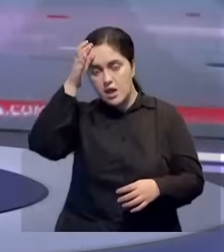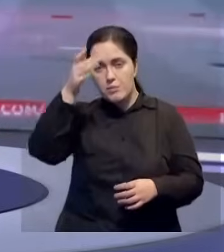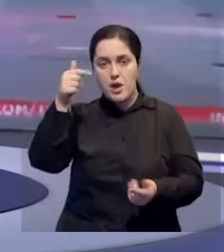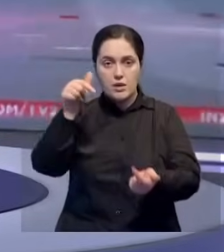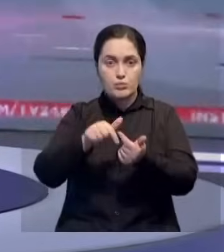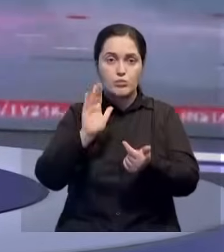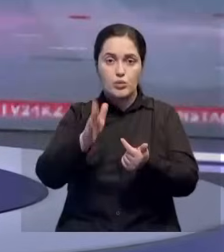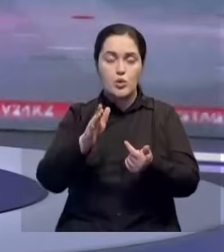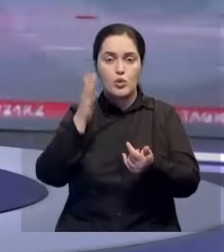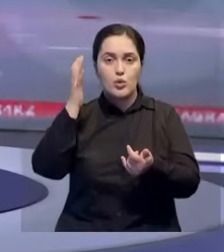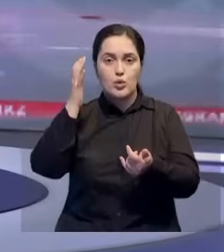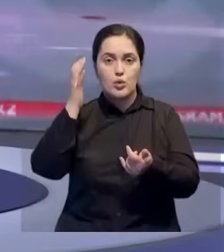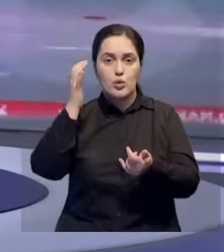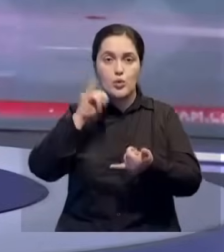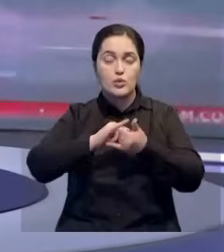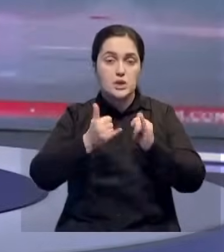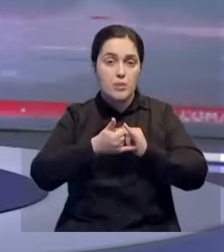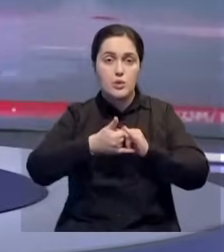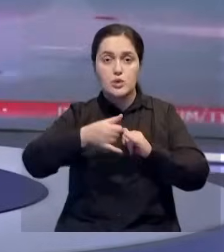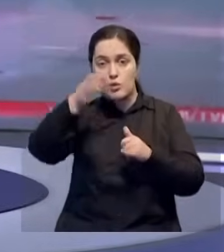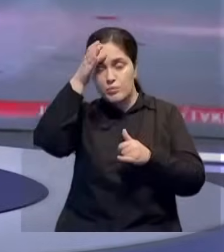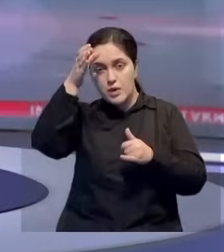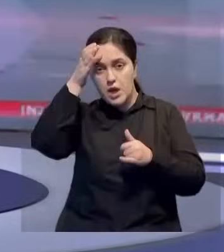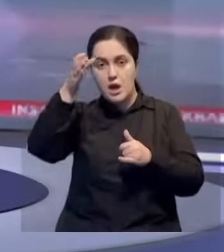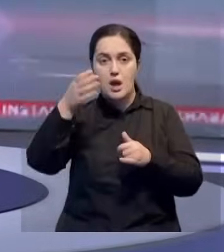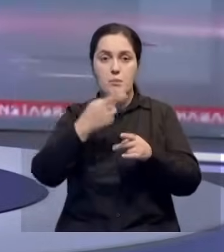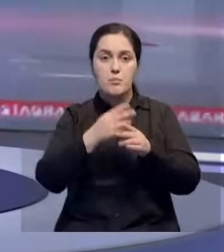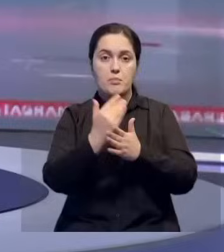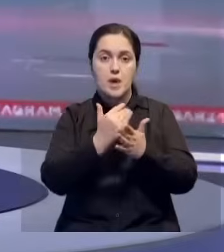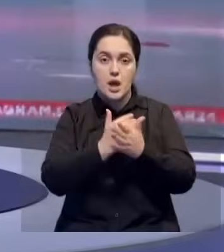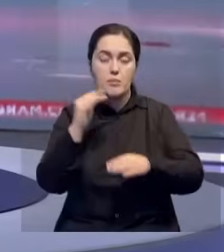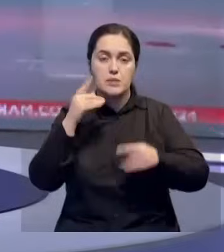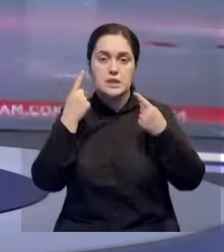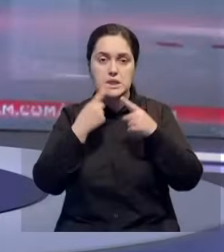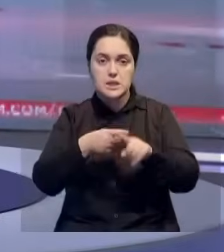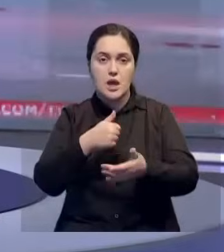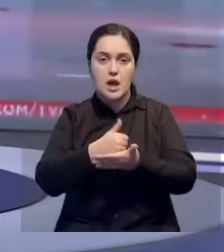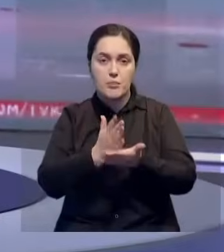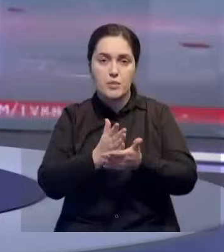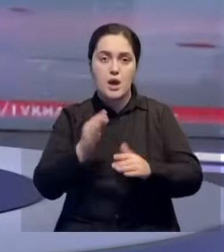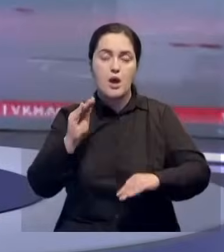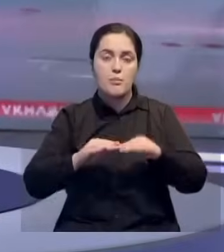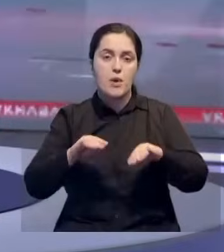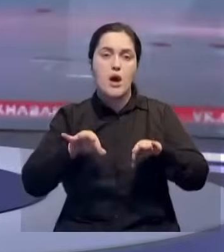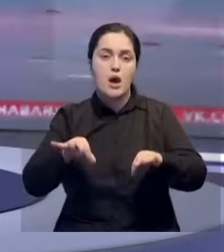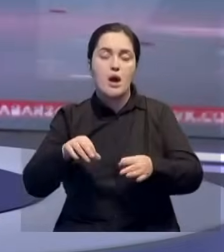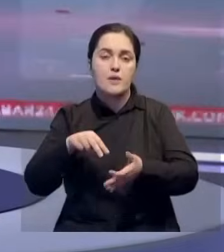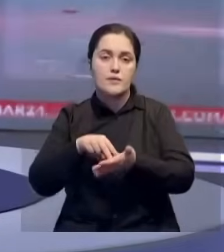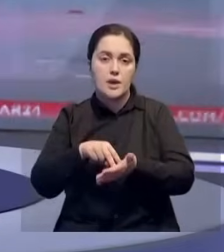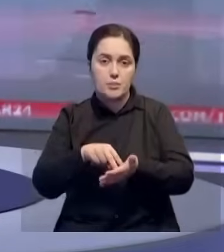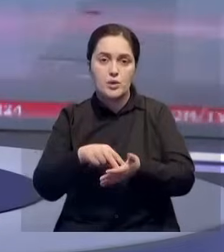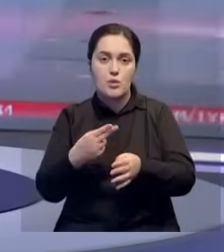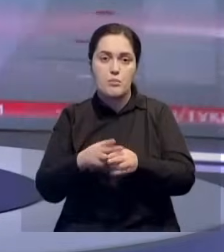востоке Казахстана. Ученые из Усть-Каменогорска с умными программами собирают технологическое оборудование,